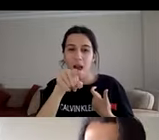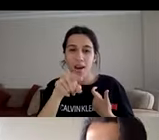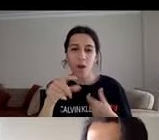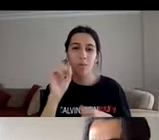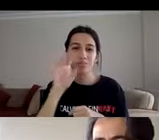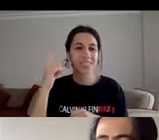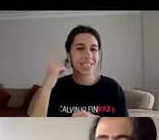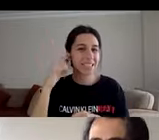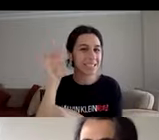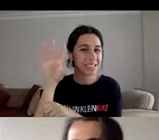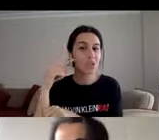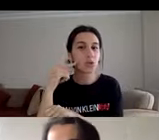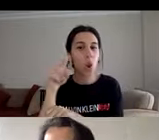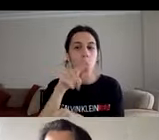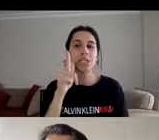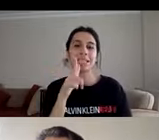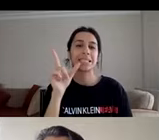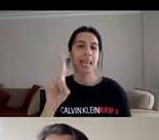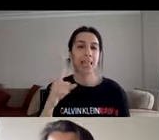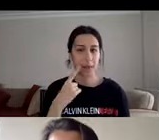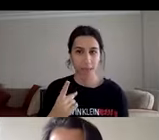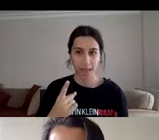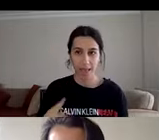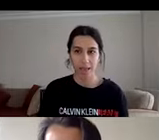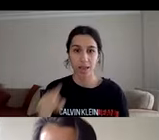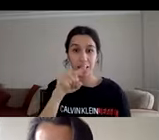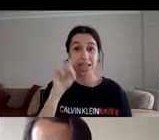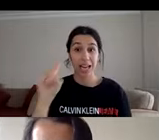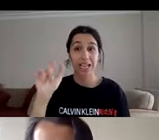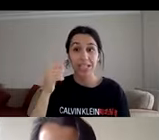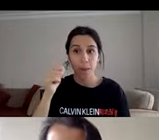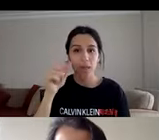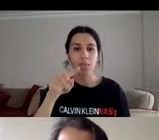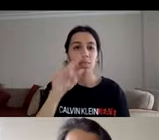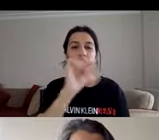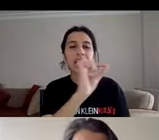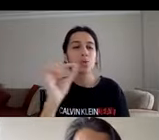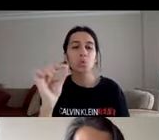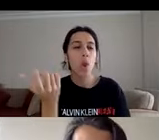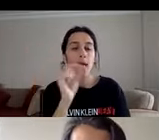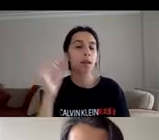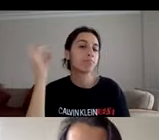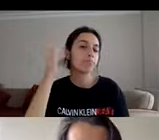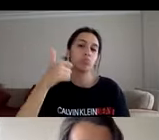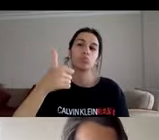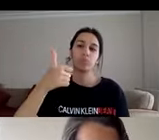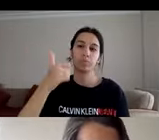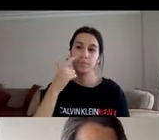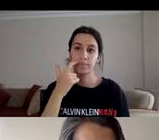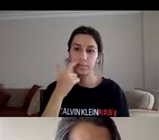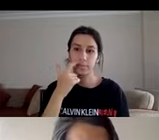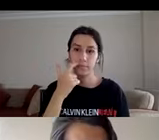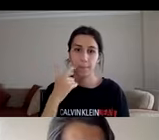var, CAPTCHA yazıyor yanında, bunun olması. Buna tıkladığınızda oradaki metin dinlenebiliyor. Hatta